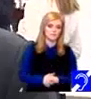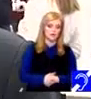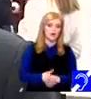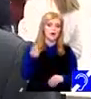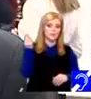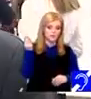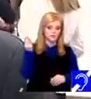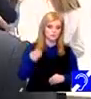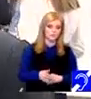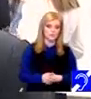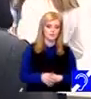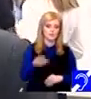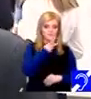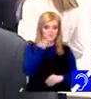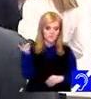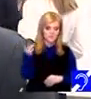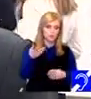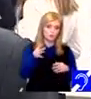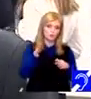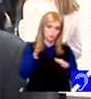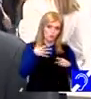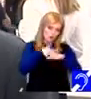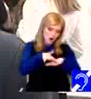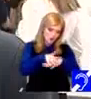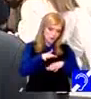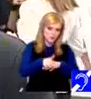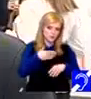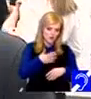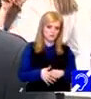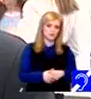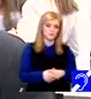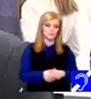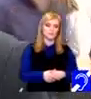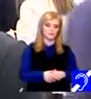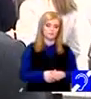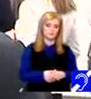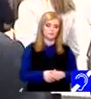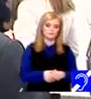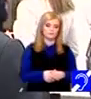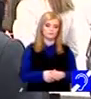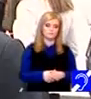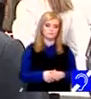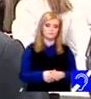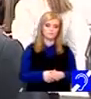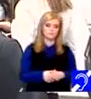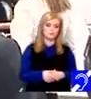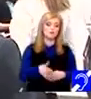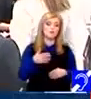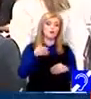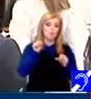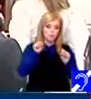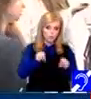prețurile vedem după calculele noastre și după metodologia nouă pe care a înaintat-o ANRE, că